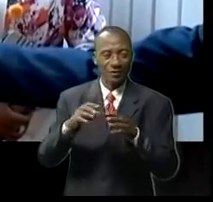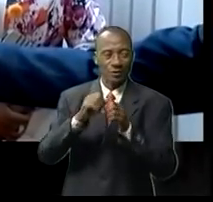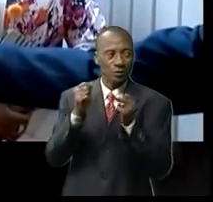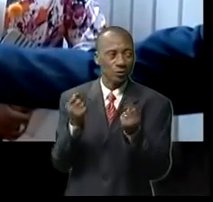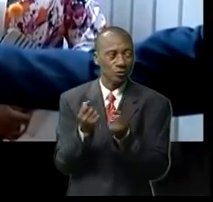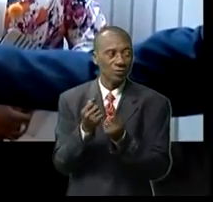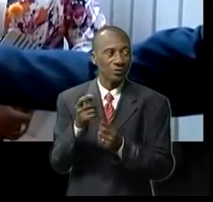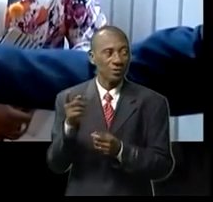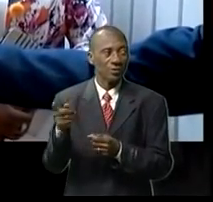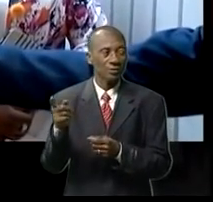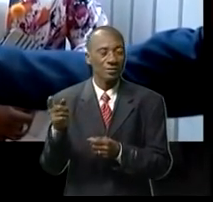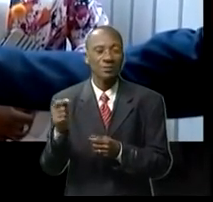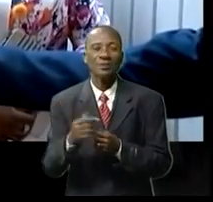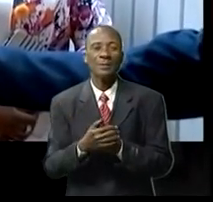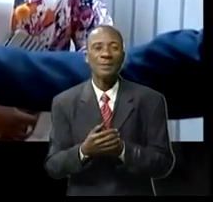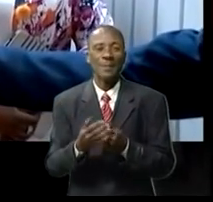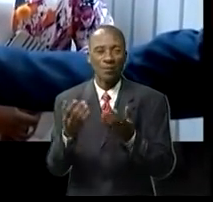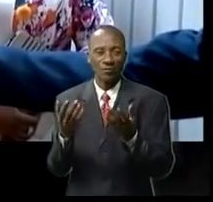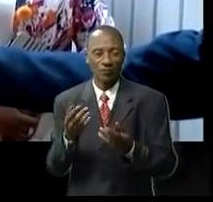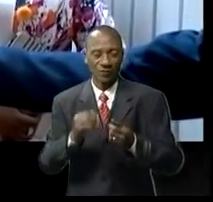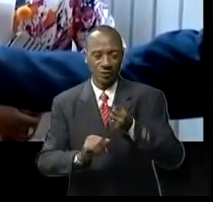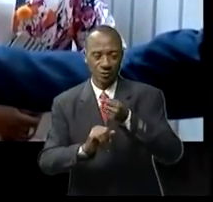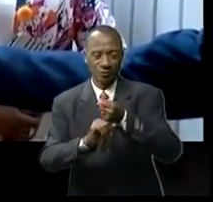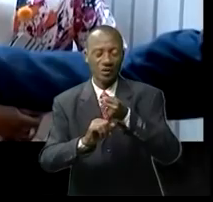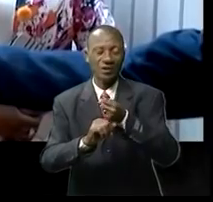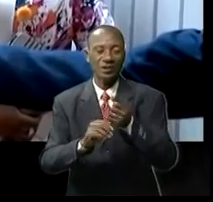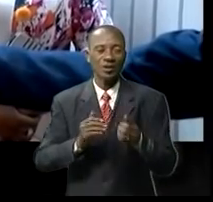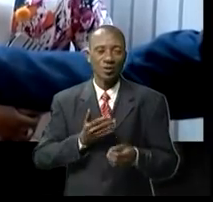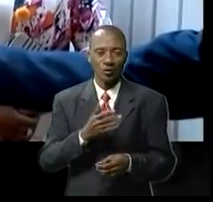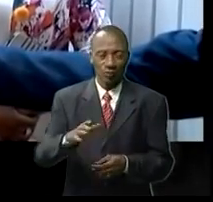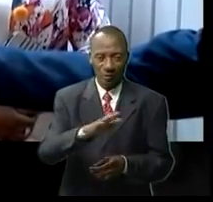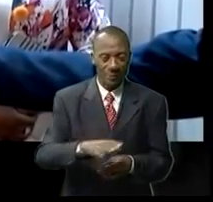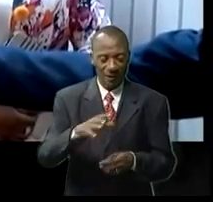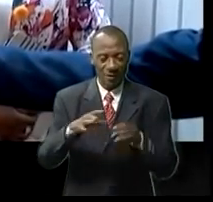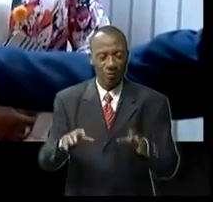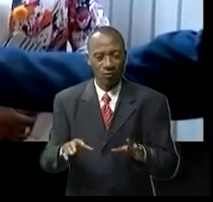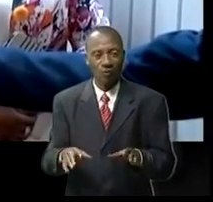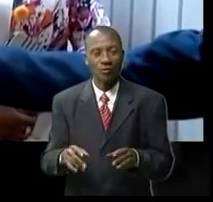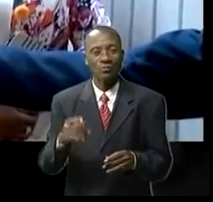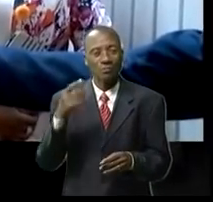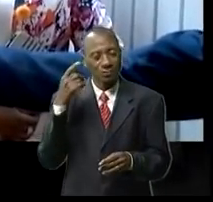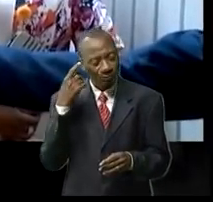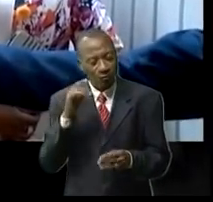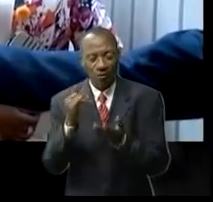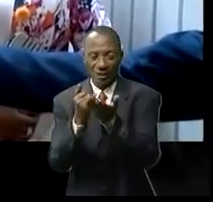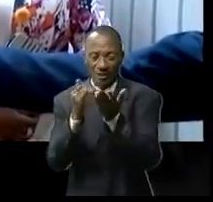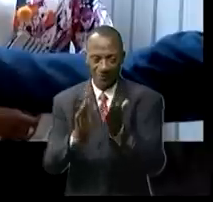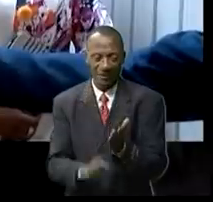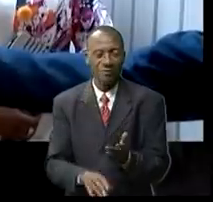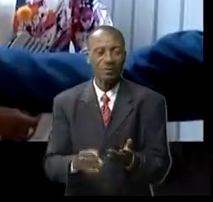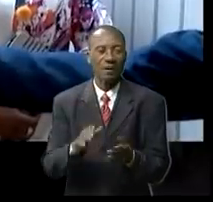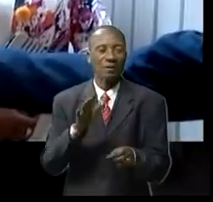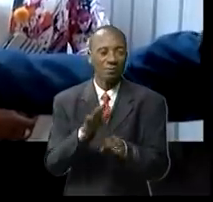vue sur la situation humanitaire et aussi sur la situation en général. Nous sommes très satisfaits. Je les remercie aussi